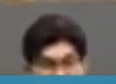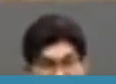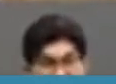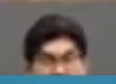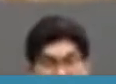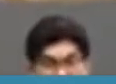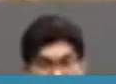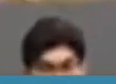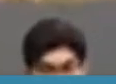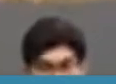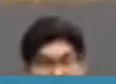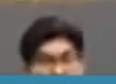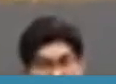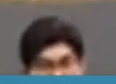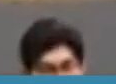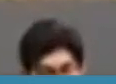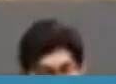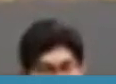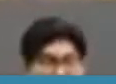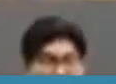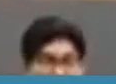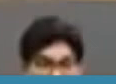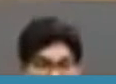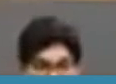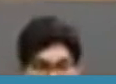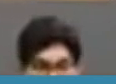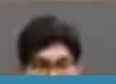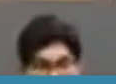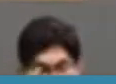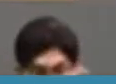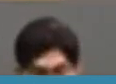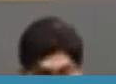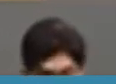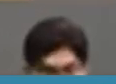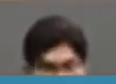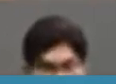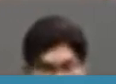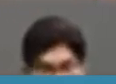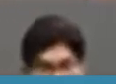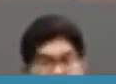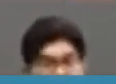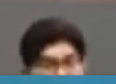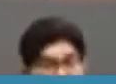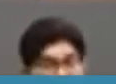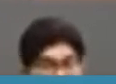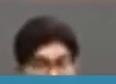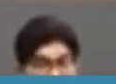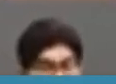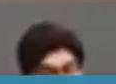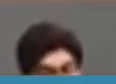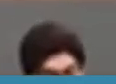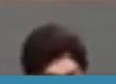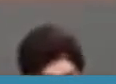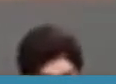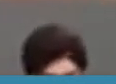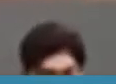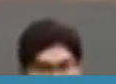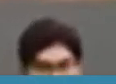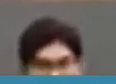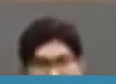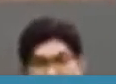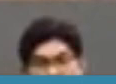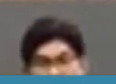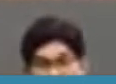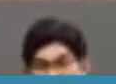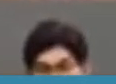ศและระดับสากลดำรงไว้ซึ่งระบบประชาธิปไตยอันมีพระมหากษัตริย์ทรงเป็นประมุขซึ่งหากการเลือกตั้งเป็นไปโดยสุจริต